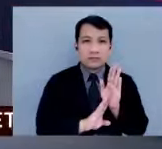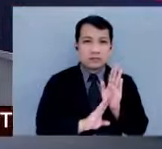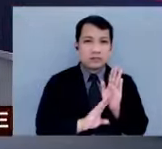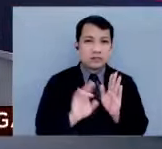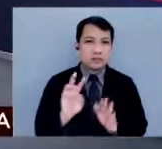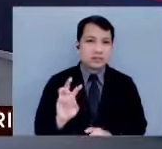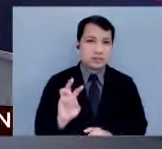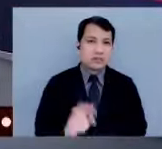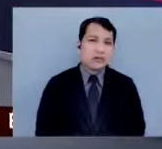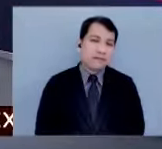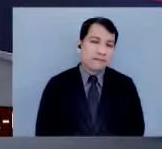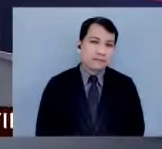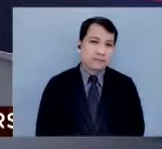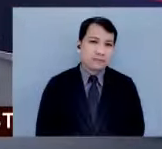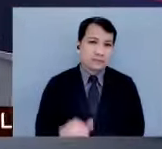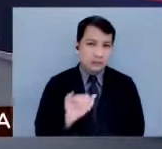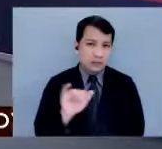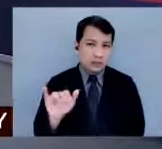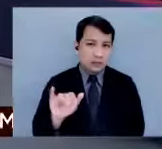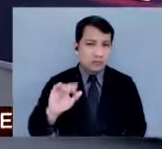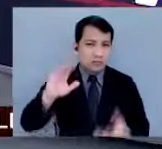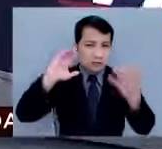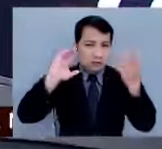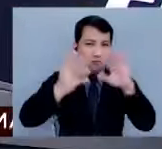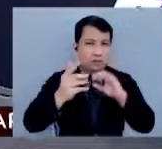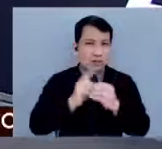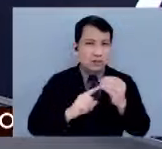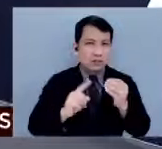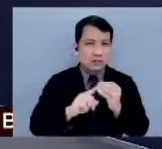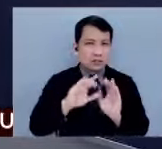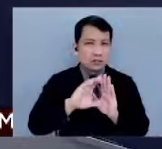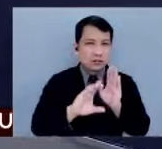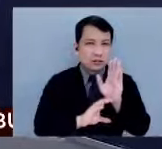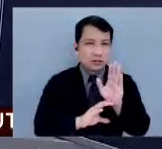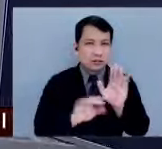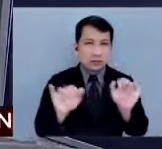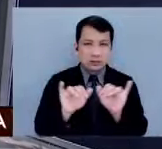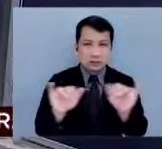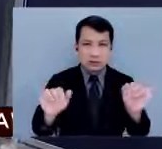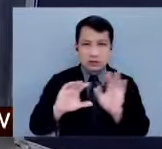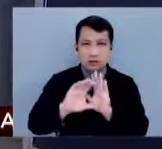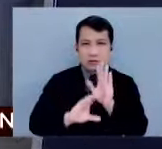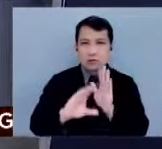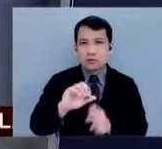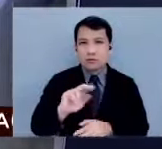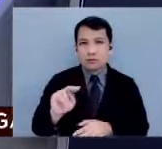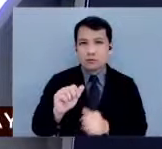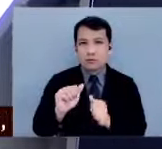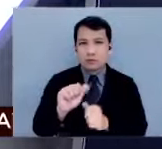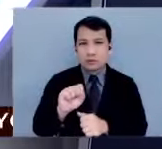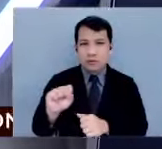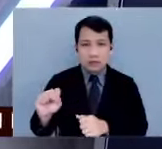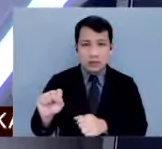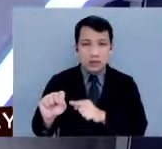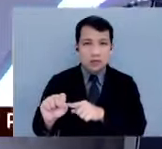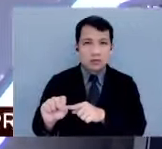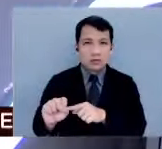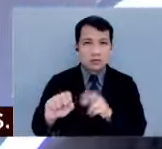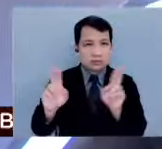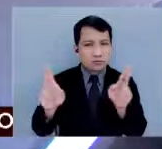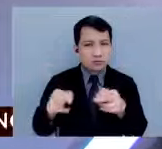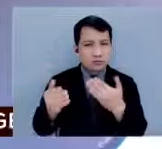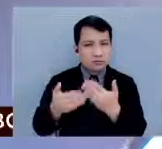Kung gaya namin ay gulong-gulo na rin kayo sa usapin ng Chacha at ng Constituent Assembly o yung CONAS, bibigyan lamang po namin kayo ng simpleng o mas